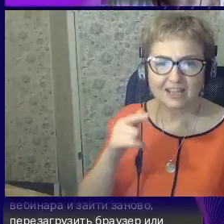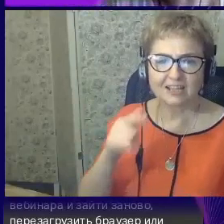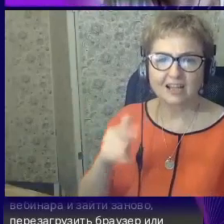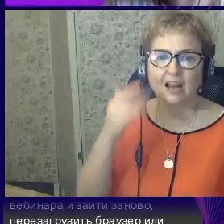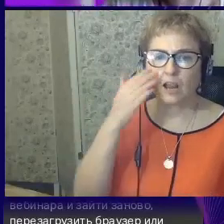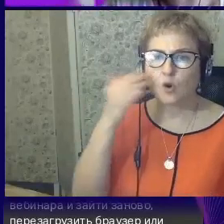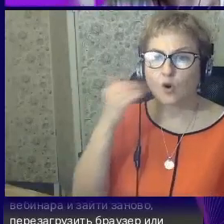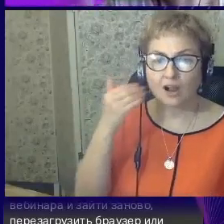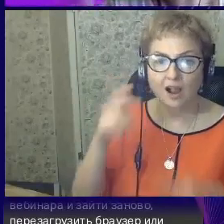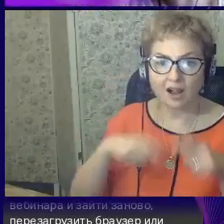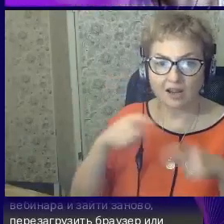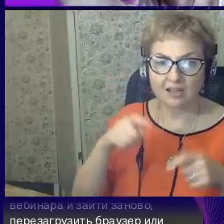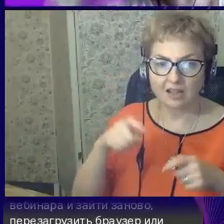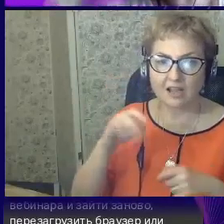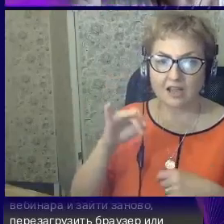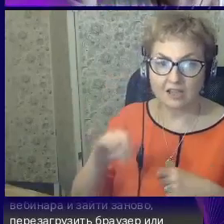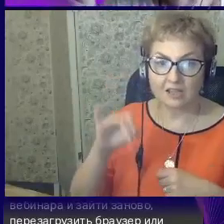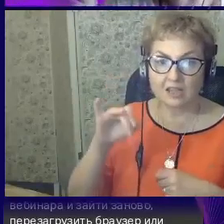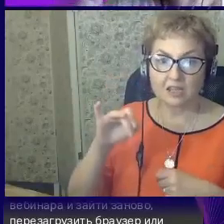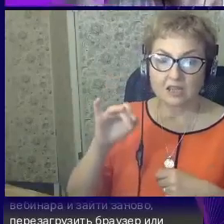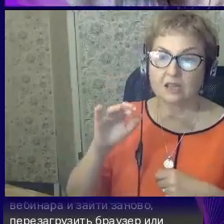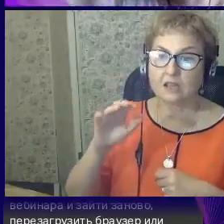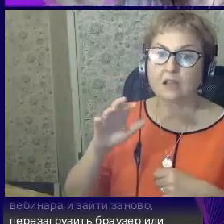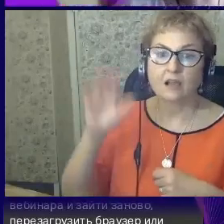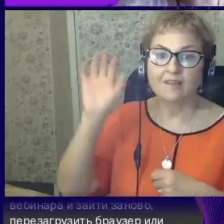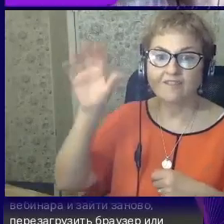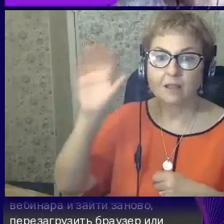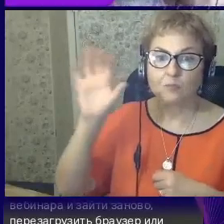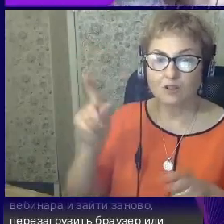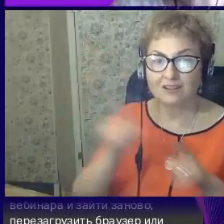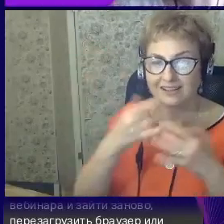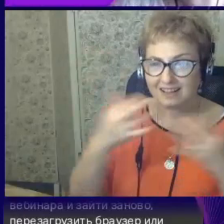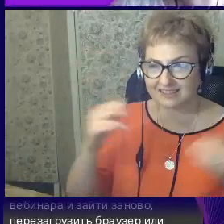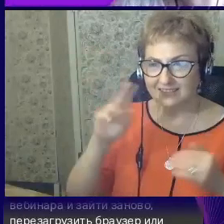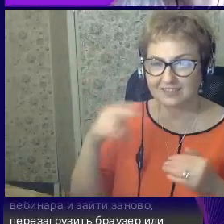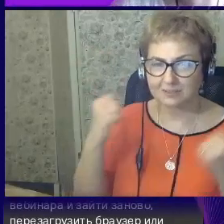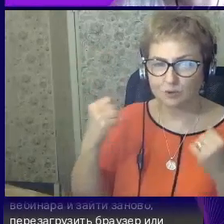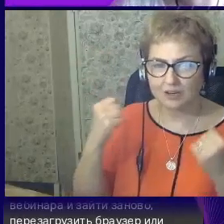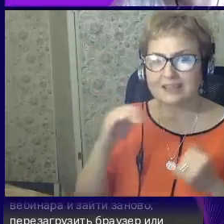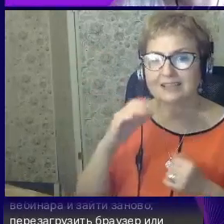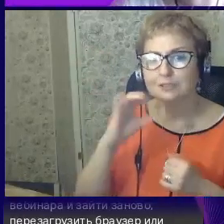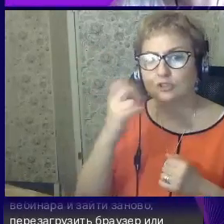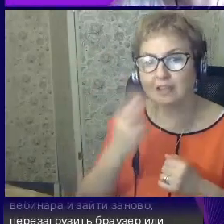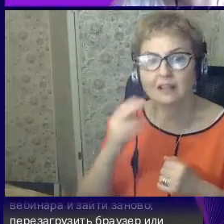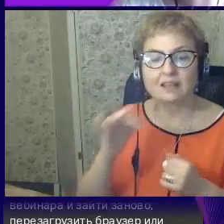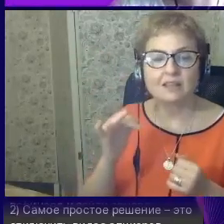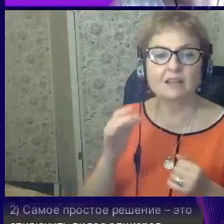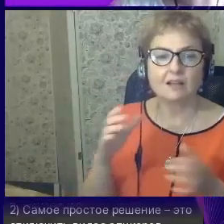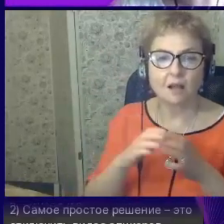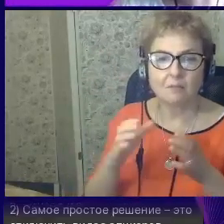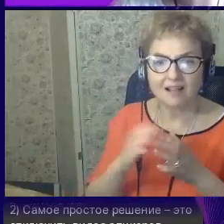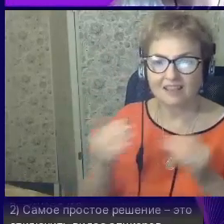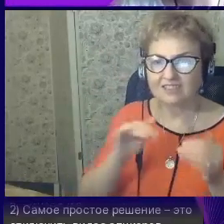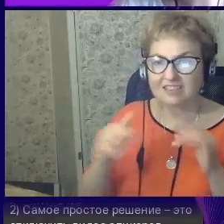и волейбол. Вот, это очень разные виды спорта, но все они так или иначе подразумевают социальное и командное